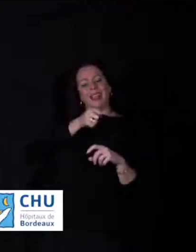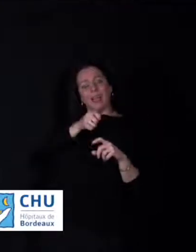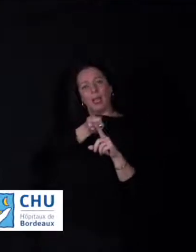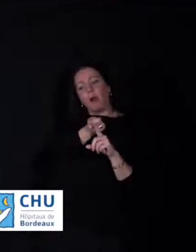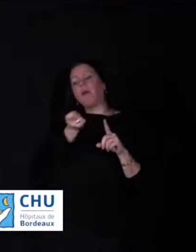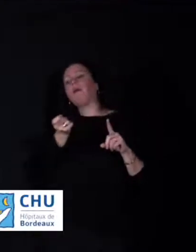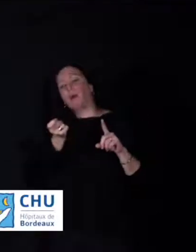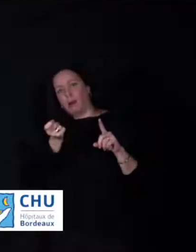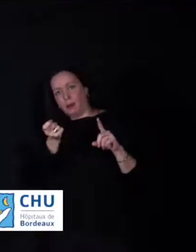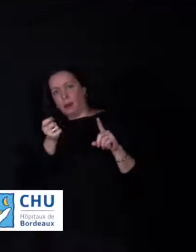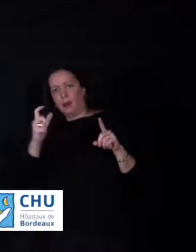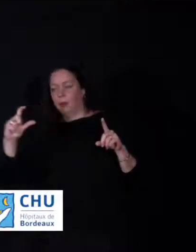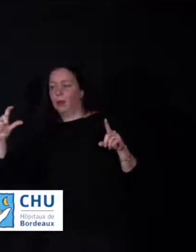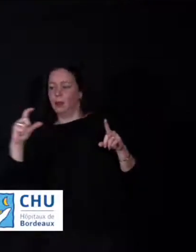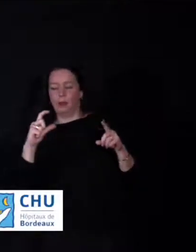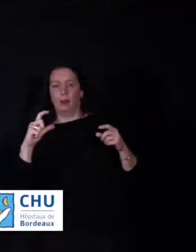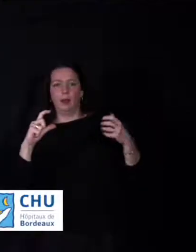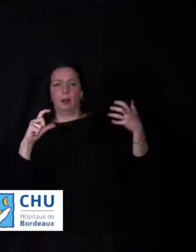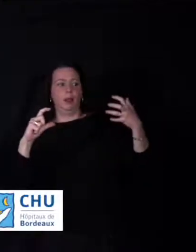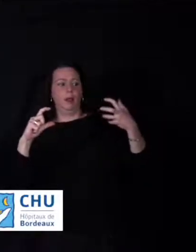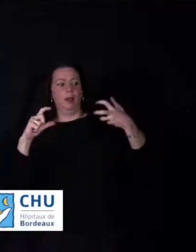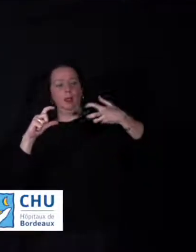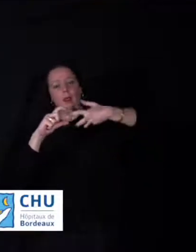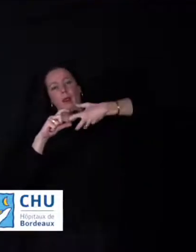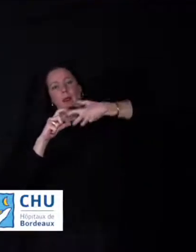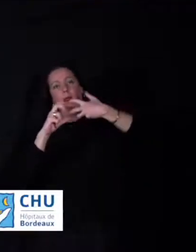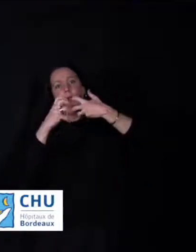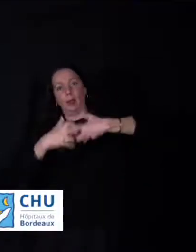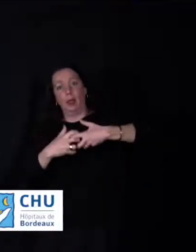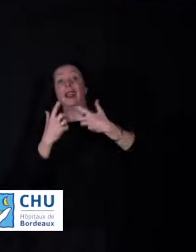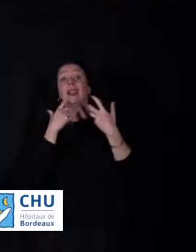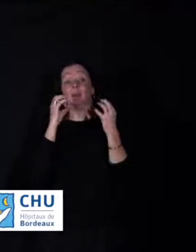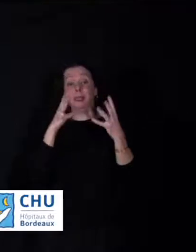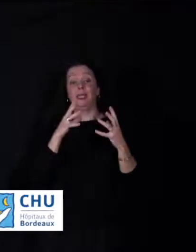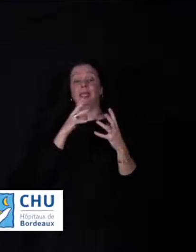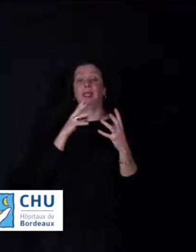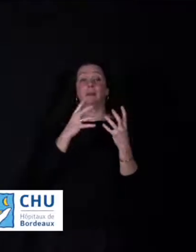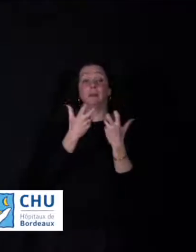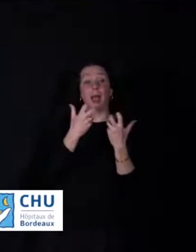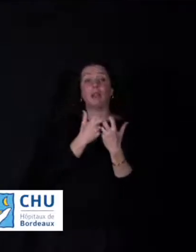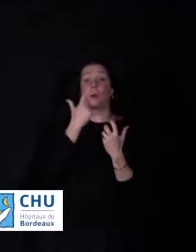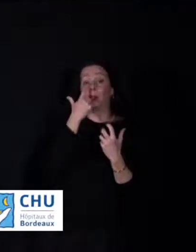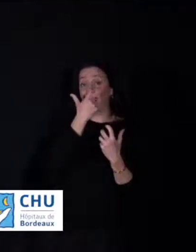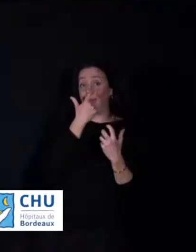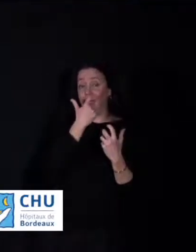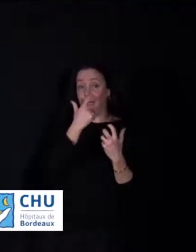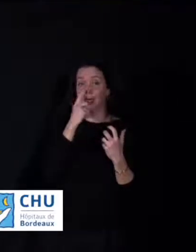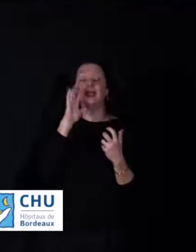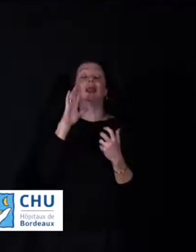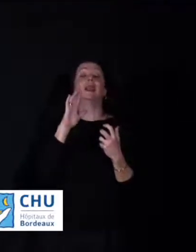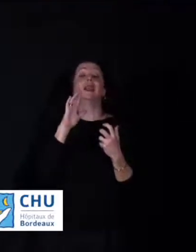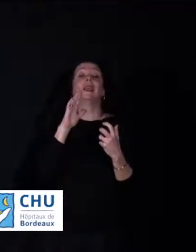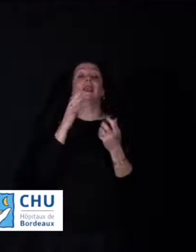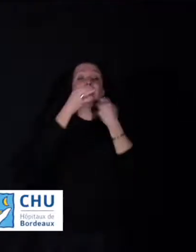dans la serrure ou récepteur de la cellule, et notamment la cellule du nez, d'où l'intérêt de mettre un masque pour ne pas